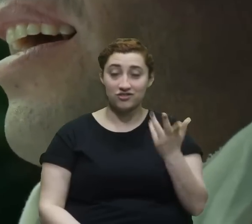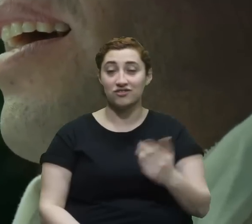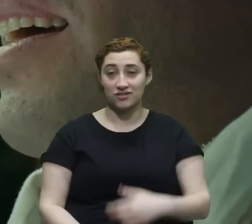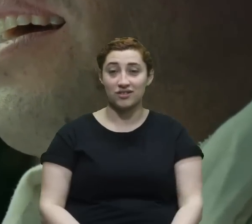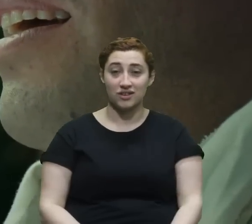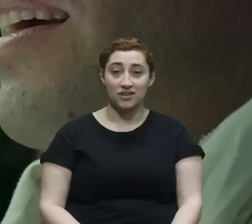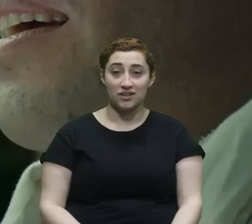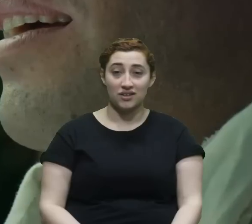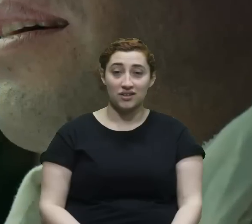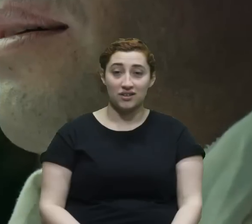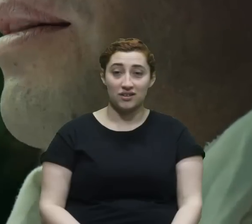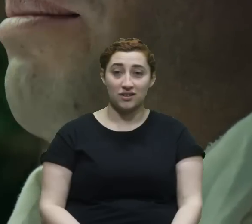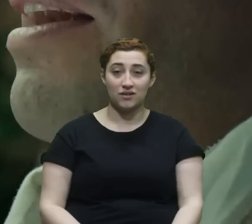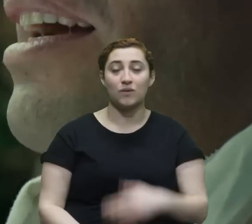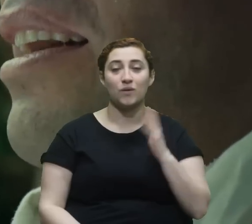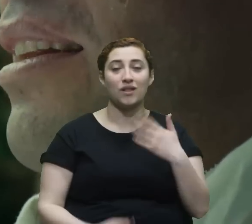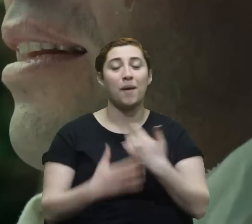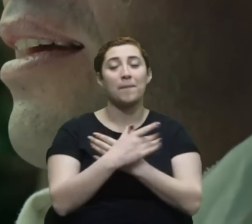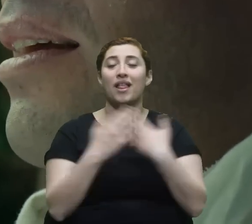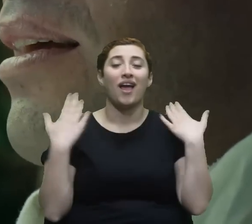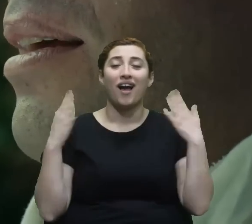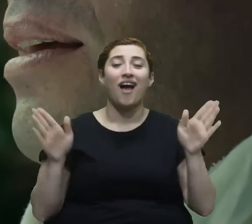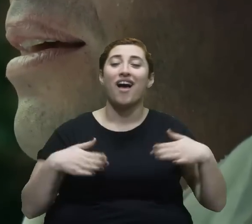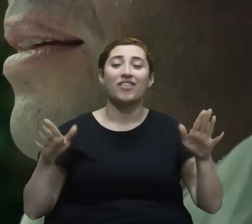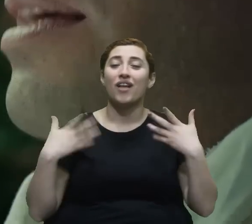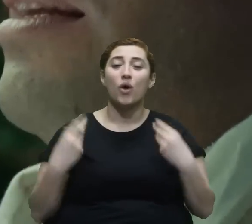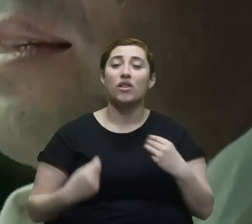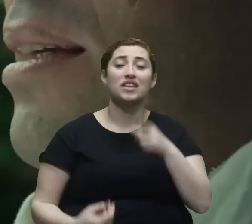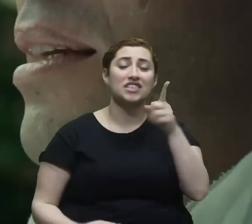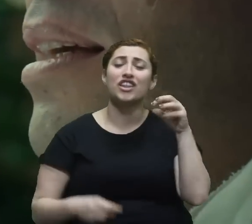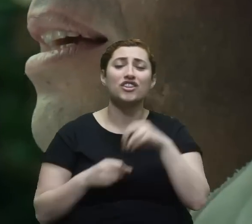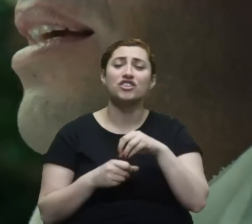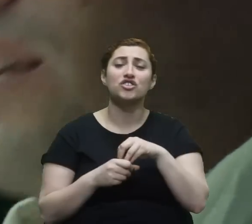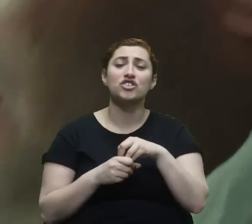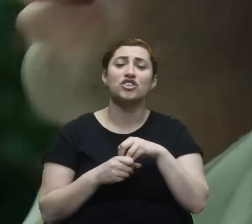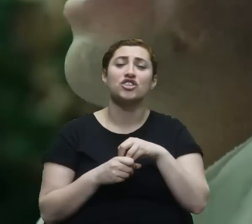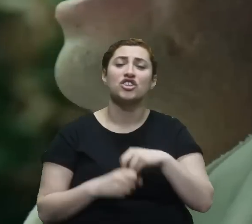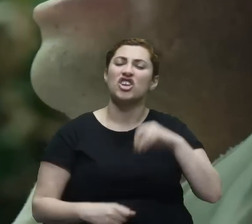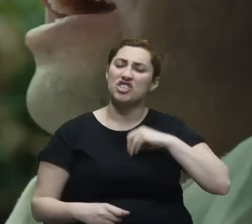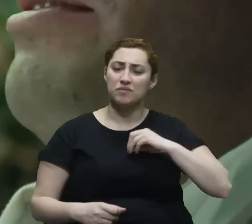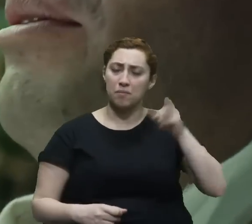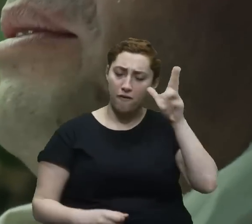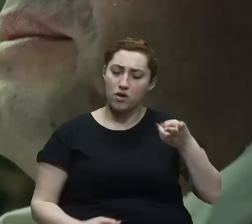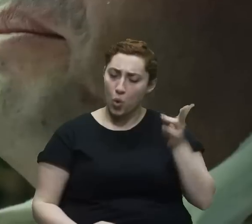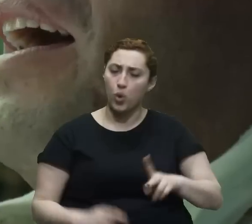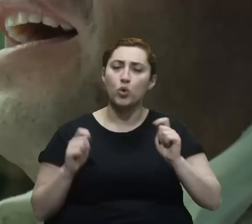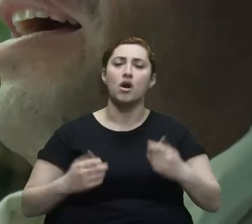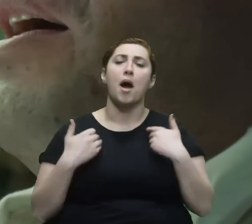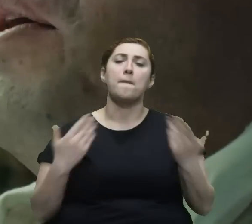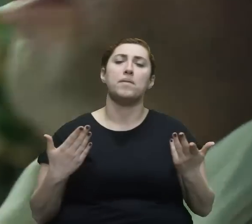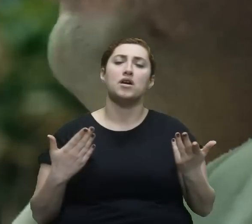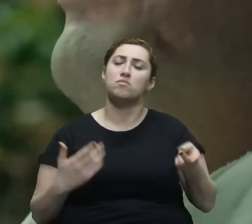Eşkıya. Ulan melek kanatlı. Senin için içimdeki eşkıyayı da öldürürüm